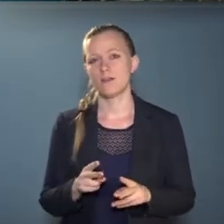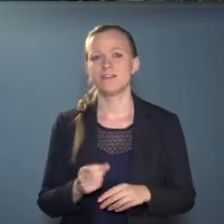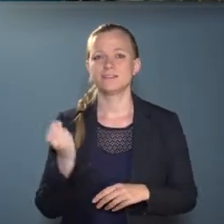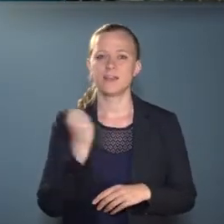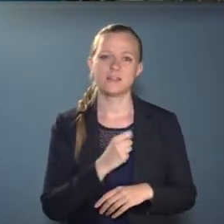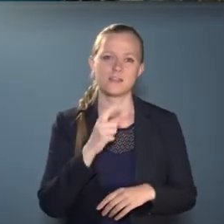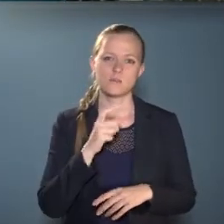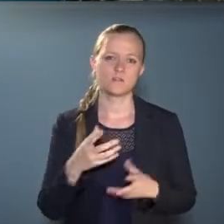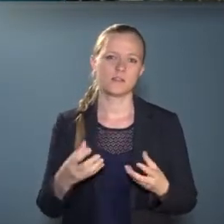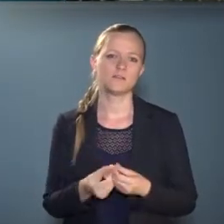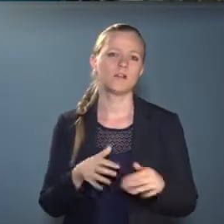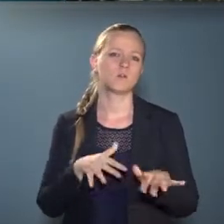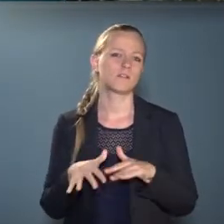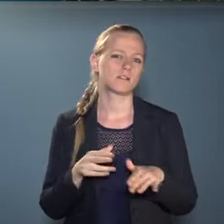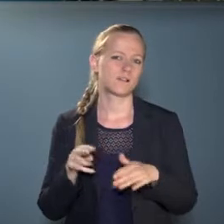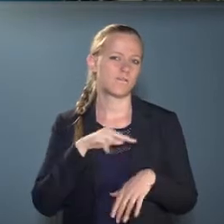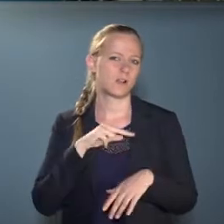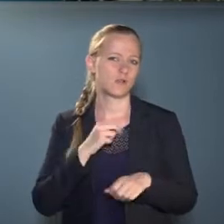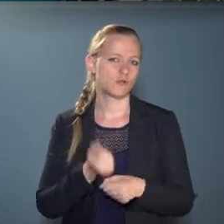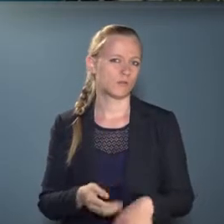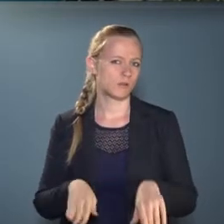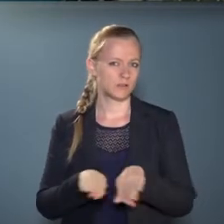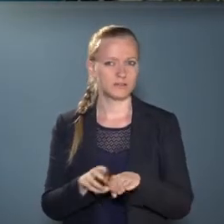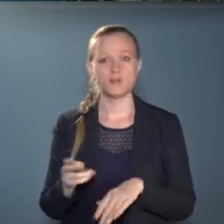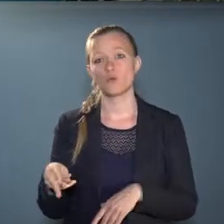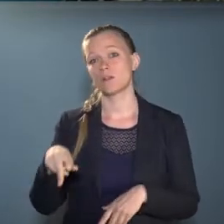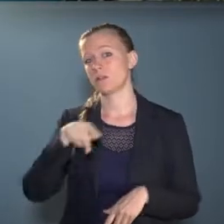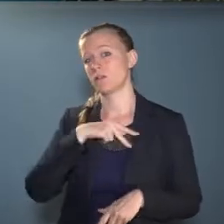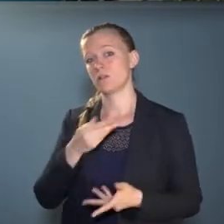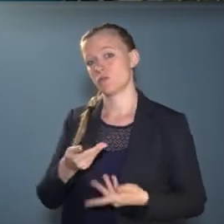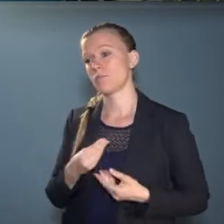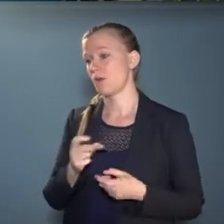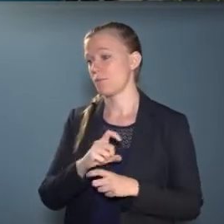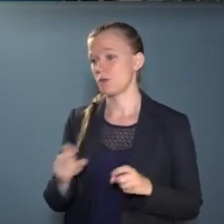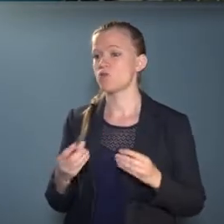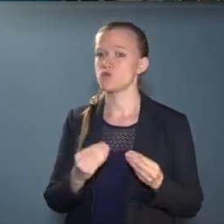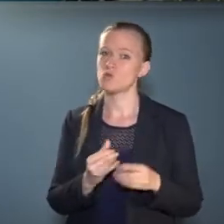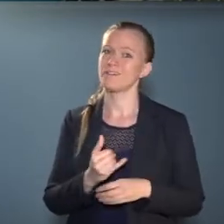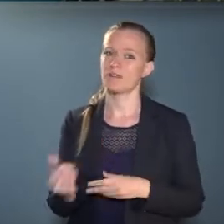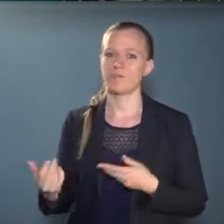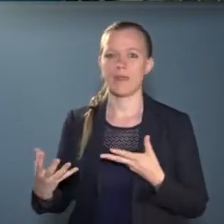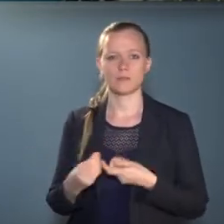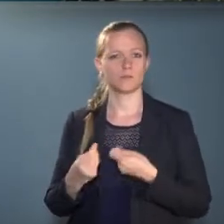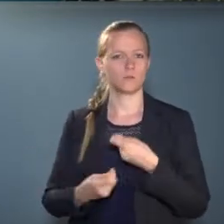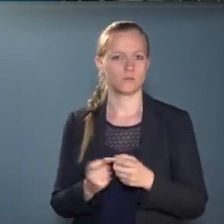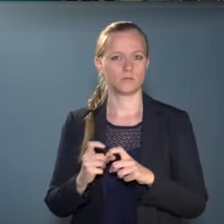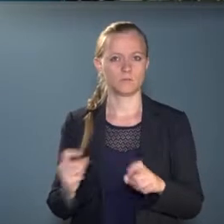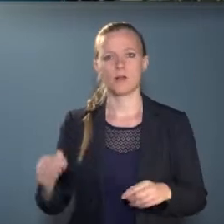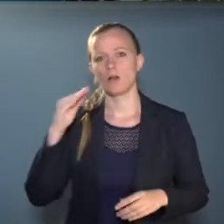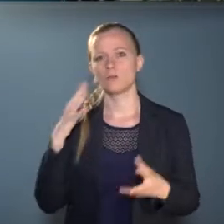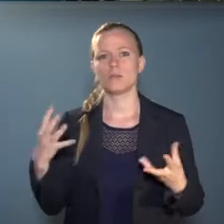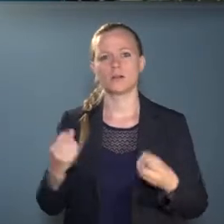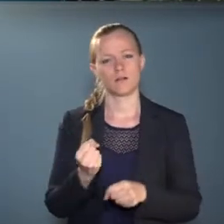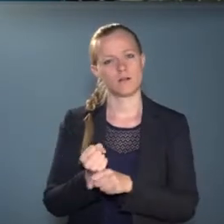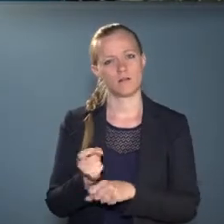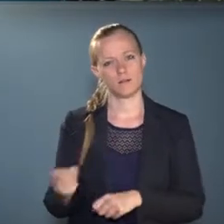Zoltán, aki a logisztikája felelős munkatárs, őt kitüntetést kapott pont azért a sok éves együttműködésért, amit a katonákkal végez,